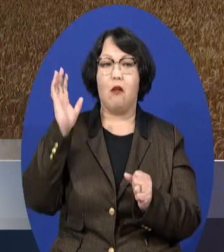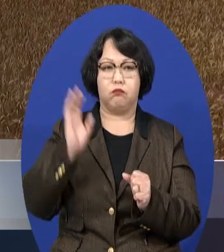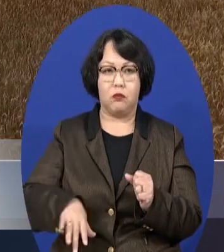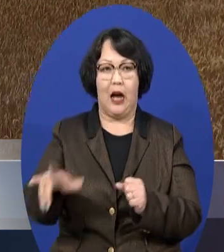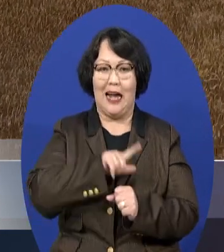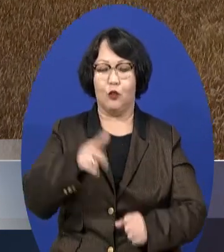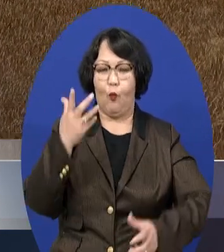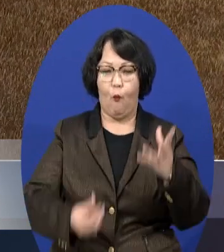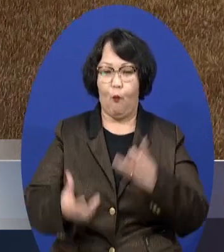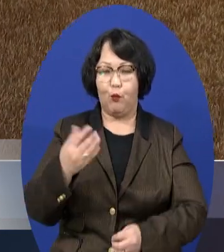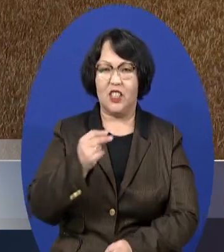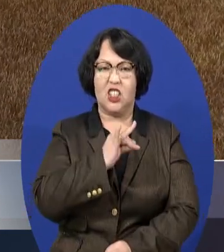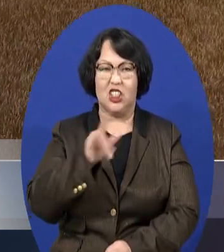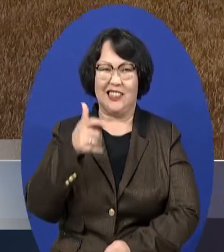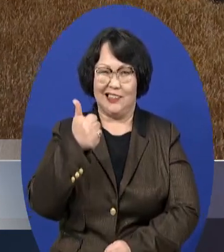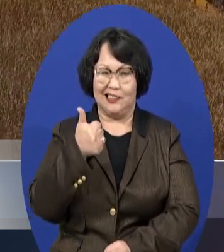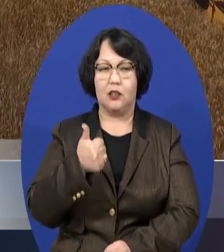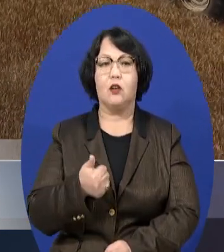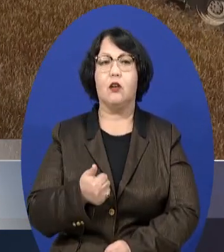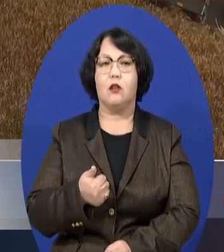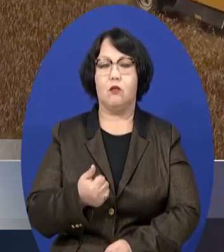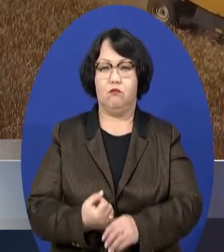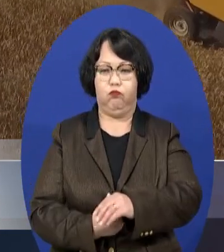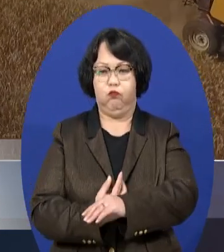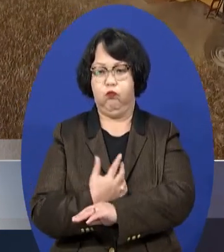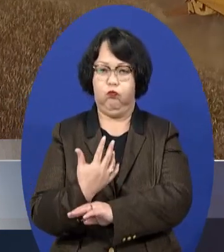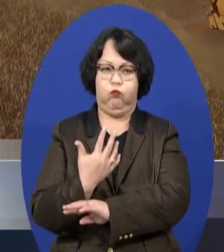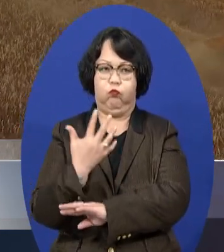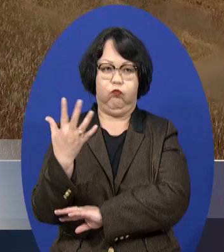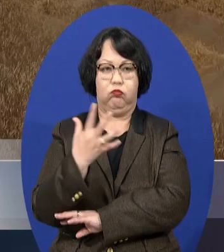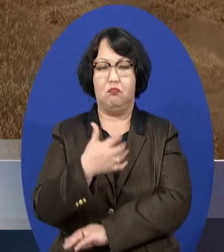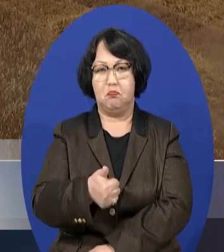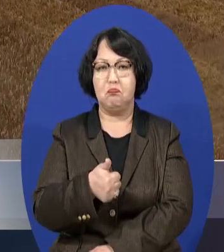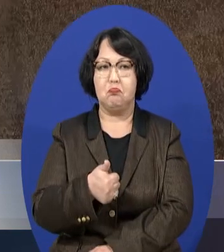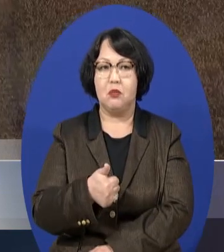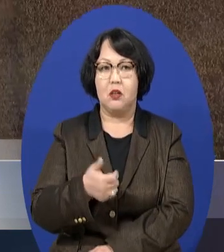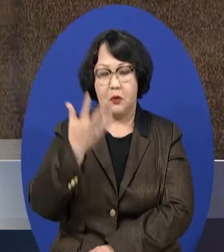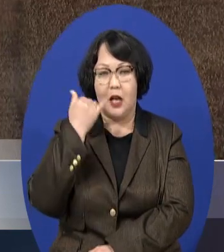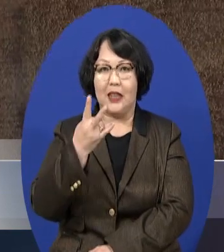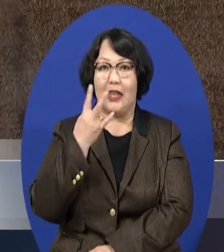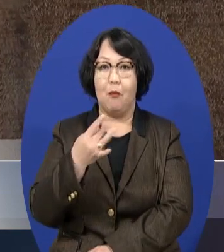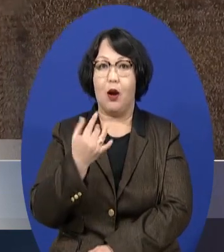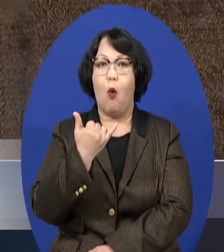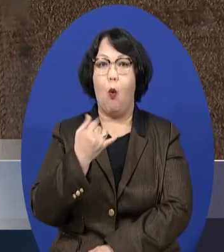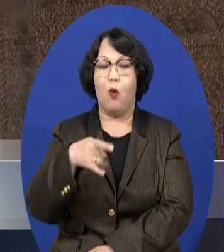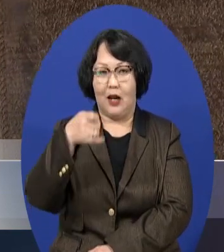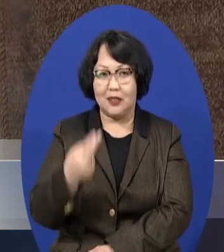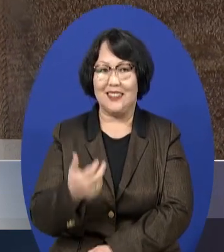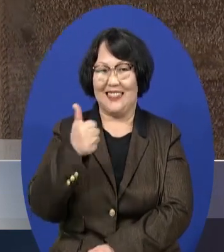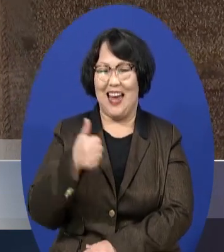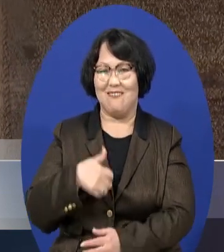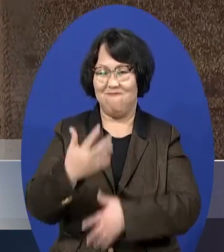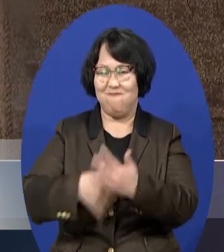хэмжээнд байсан учраас таримлын өсөлт хөгжил ургалтад таатайгаар нөлөөлсөн байна. Ингэснээр эрэх намар төлөвлөсөн хэмжээний ургац авах боломж бүрдэж